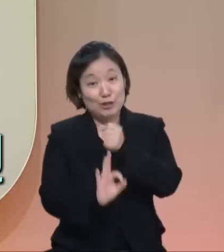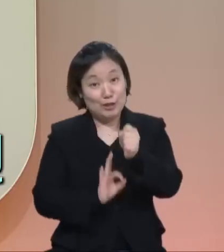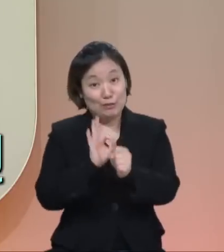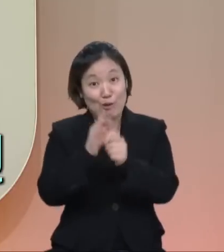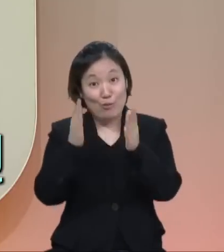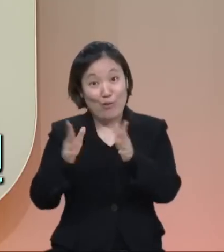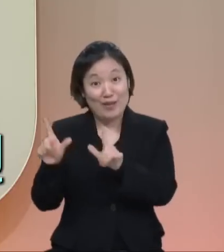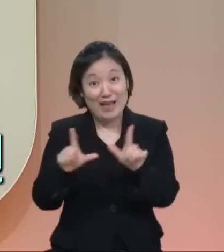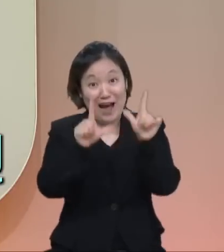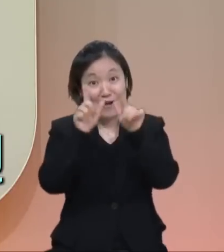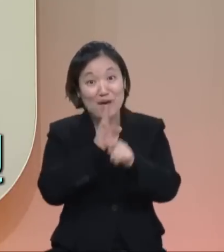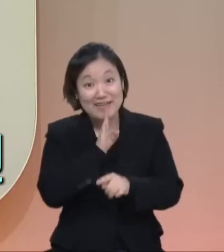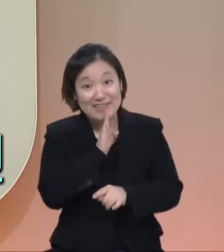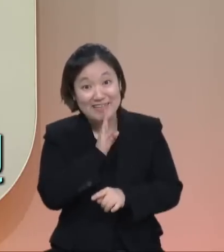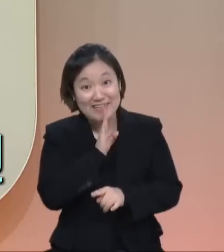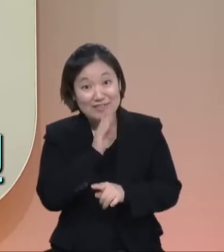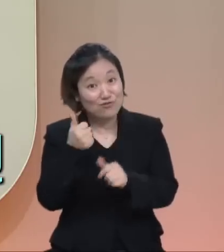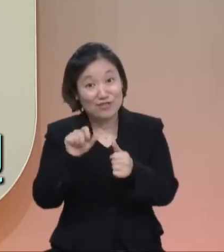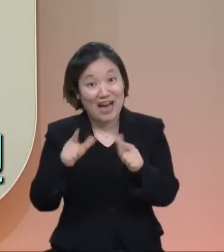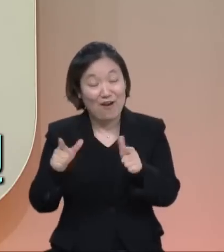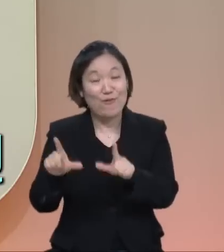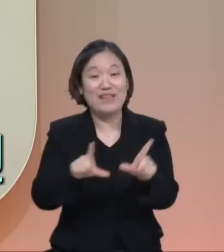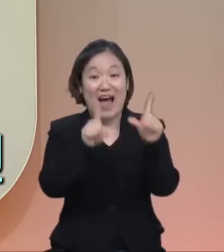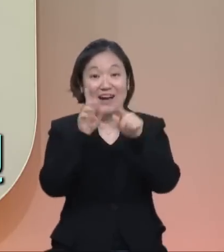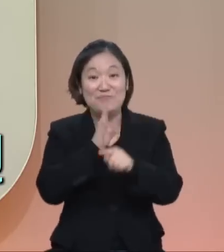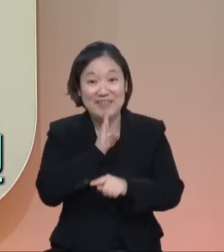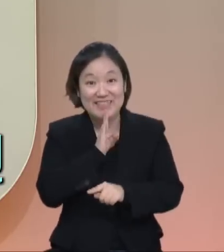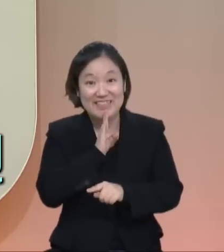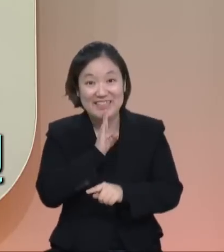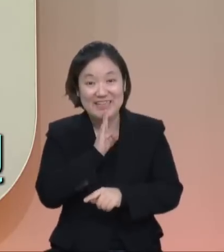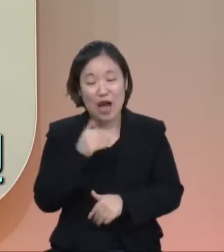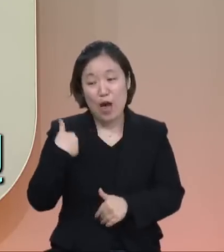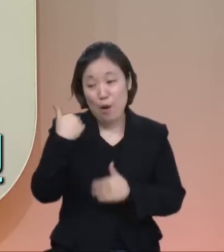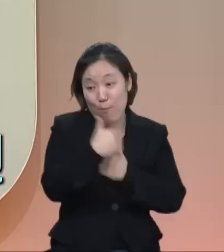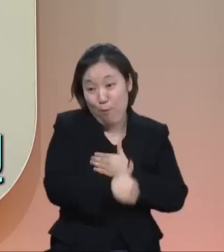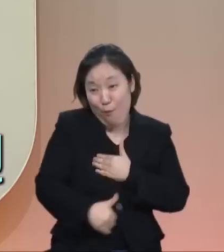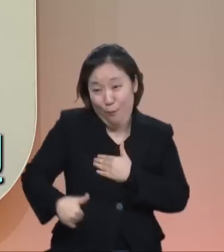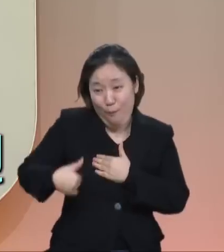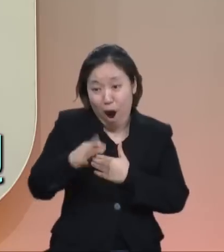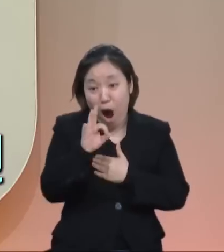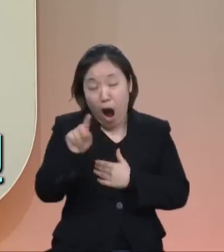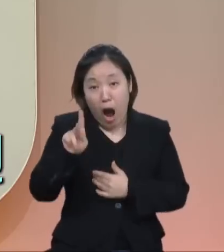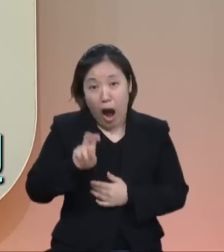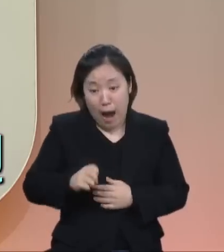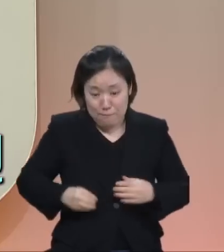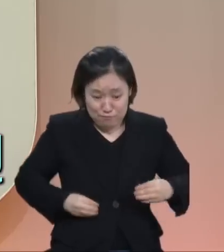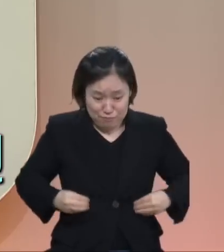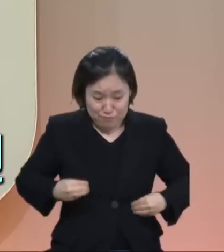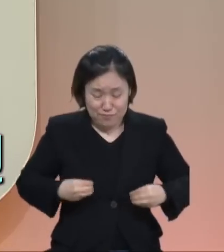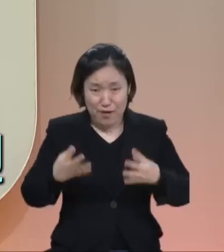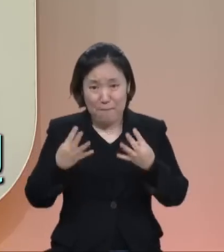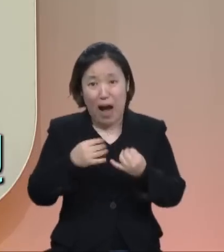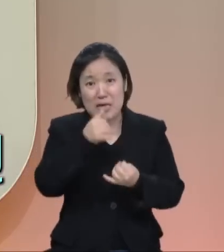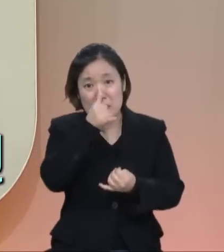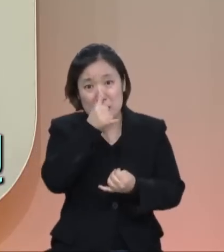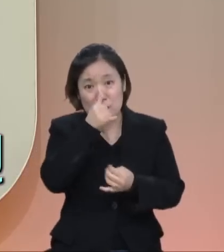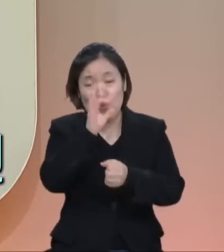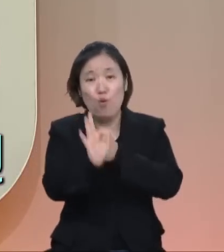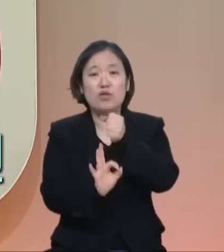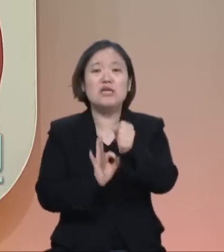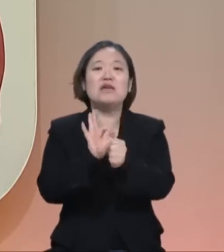동안 사신 거예요 그렇게 몸에 종양이 많은데도 10년 동안 어떻게 그렇게 살았을까요